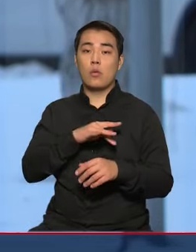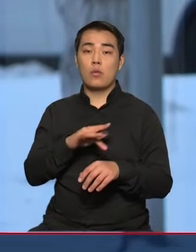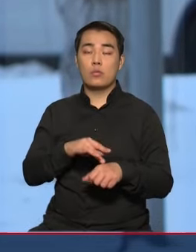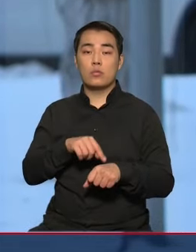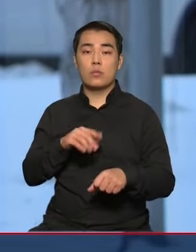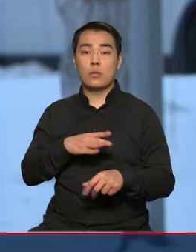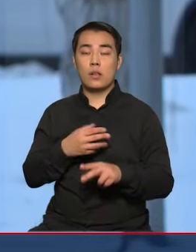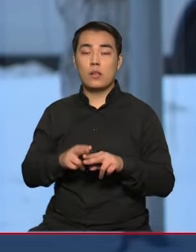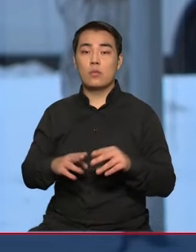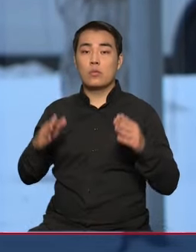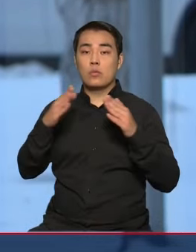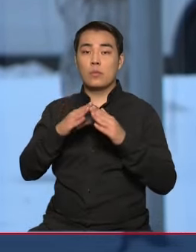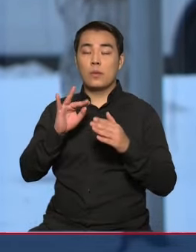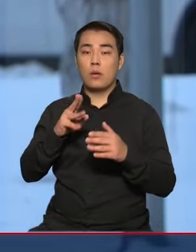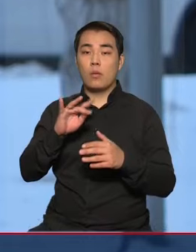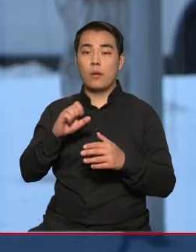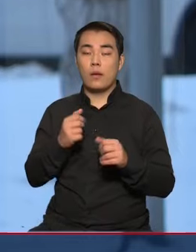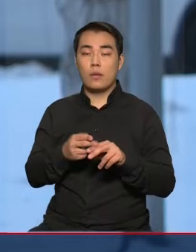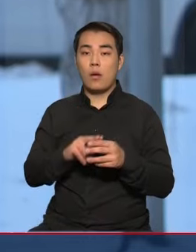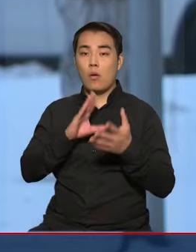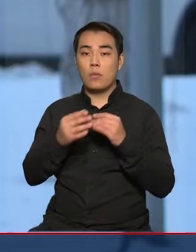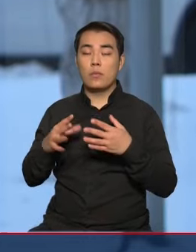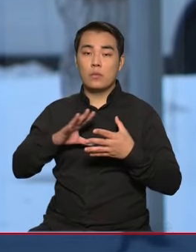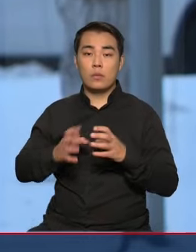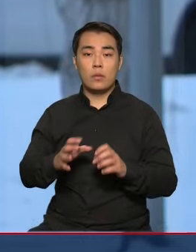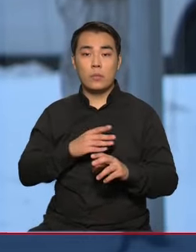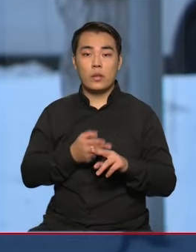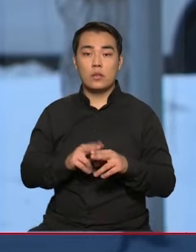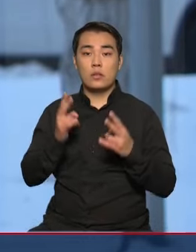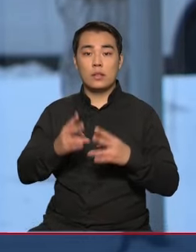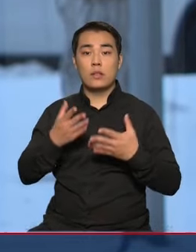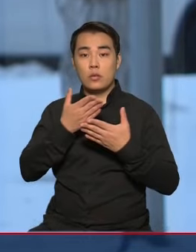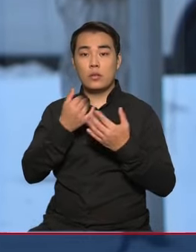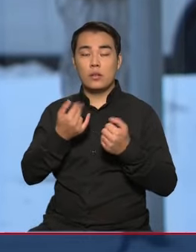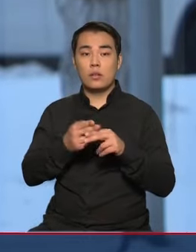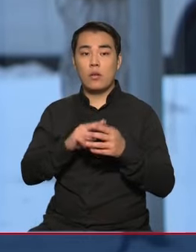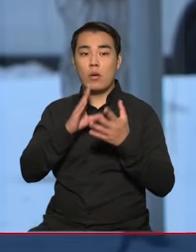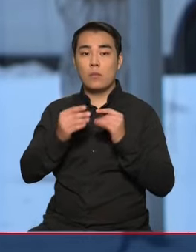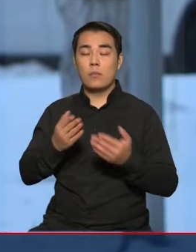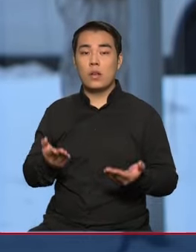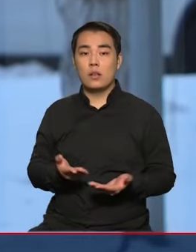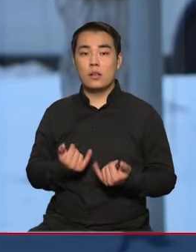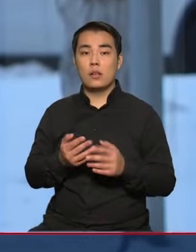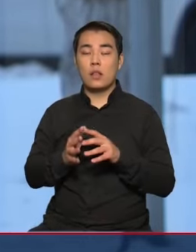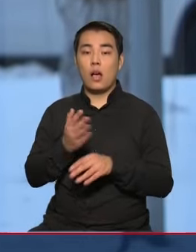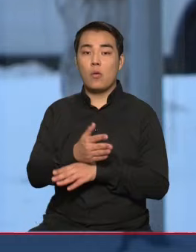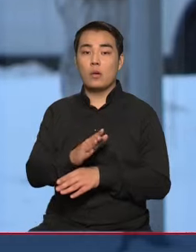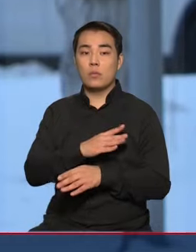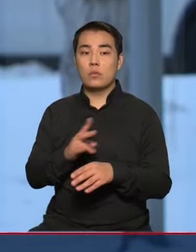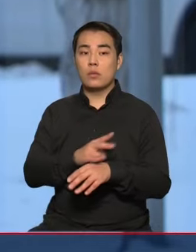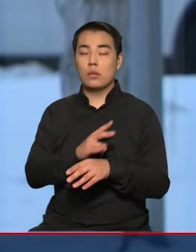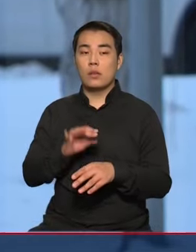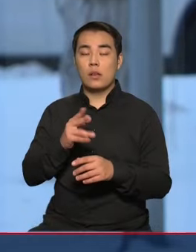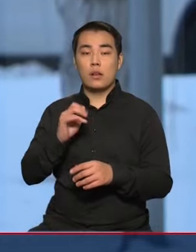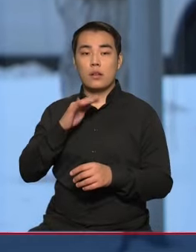сезілген. Үйлер мен қора қопсы қирады, жаралағандар жоқ. Тұрғындар сол түнді далада өткізген.